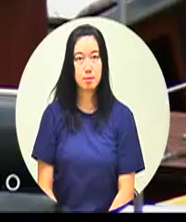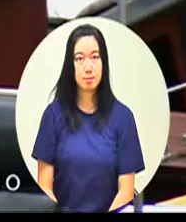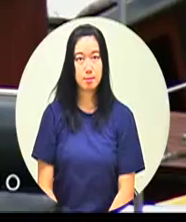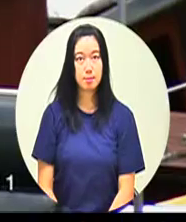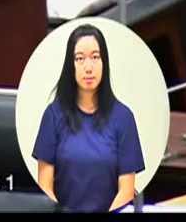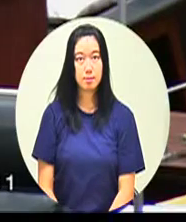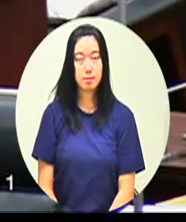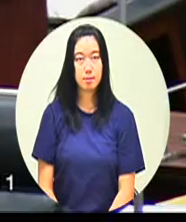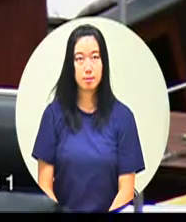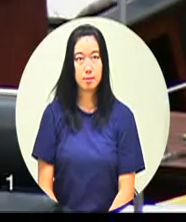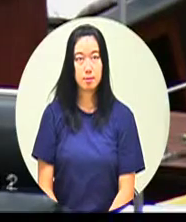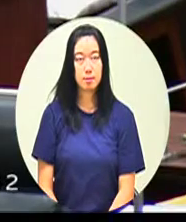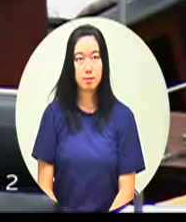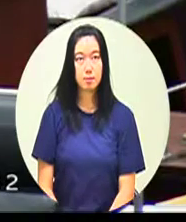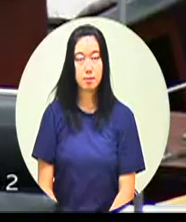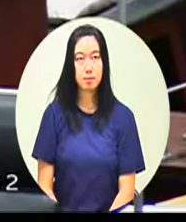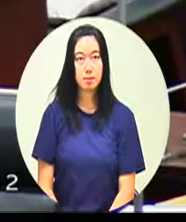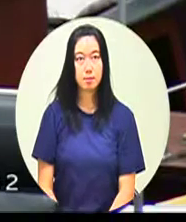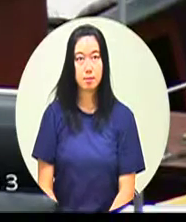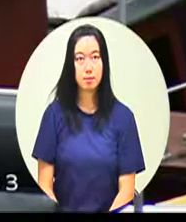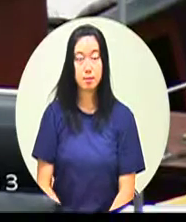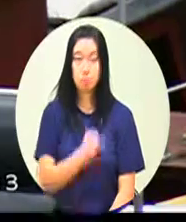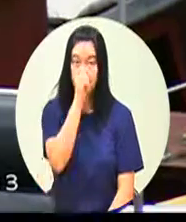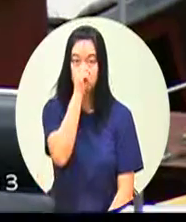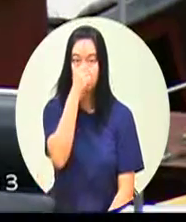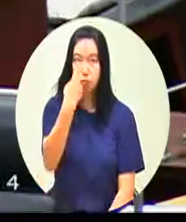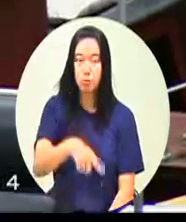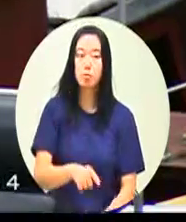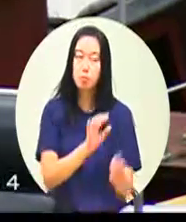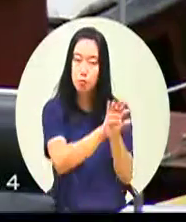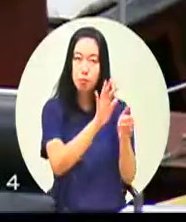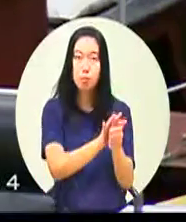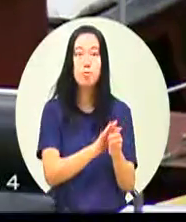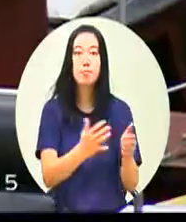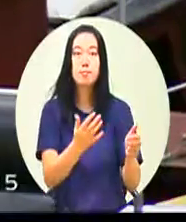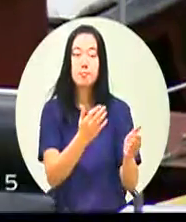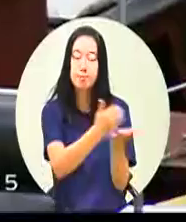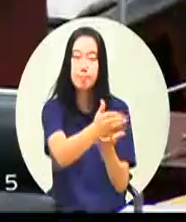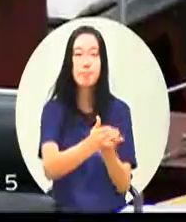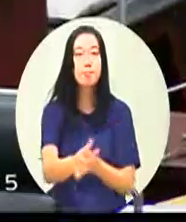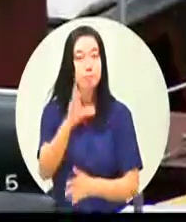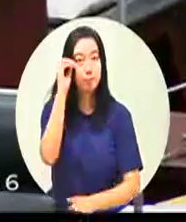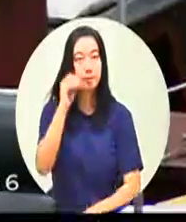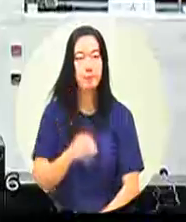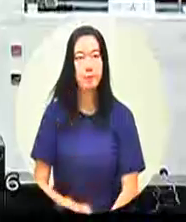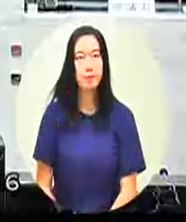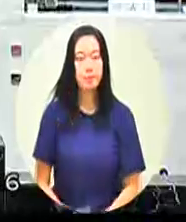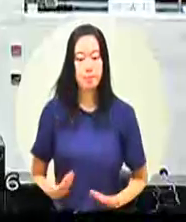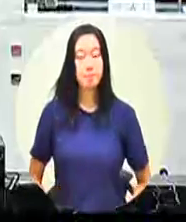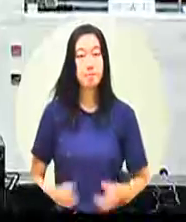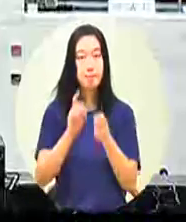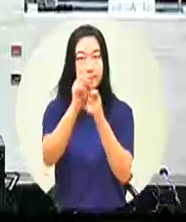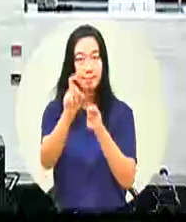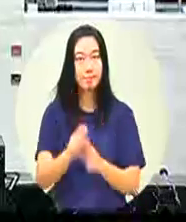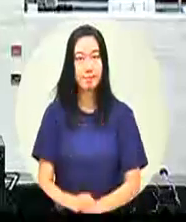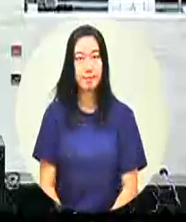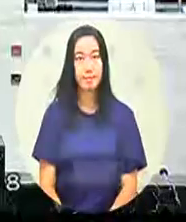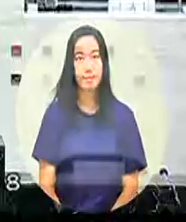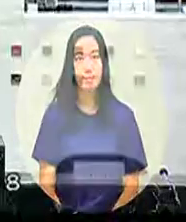好，我们这边来做，好，我们来做协助处理。 好，休息10分钟。